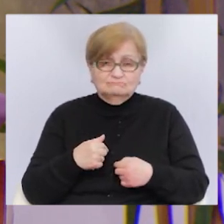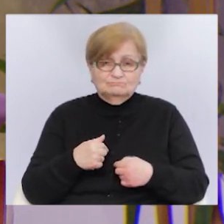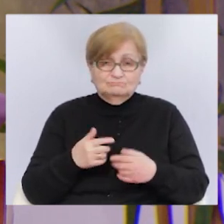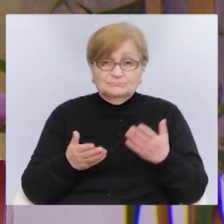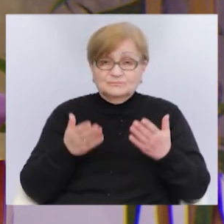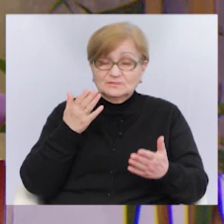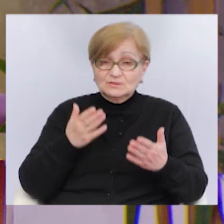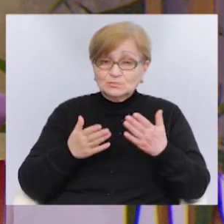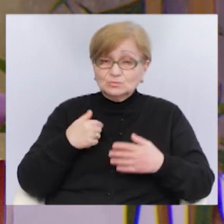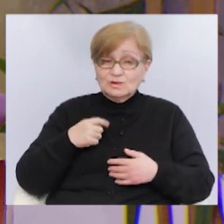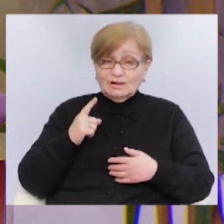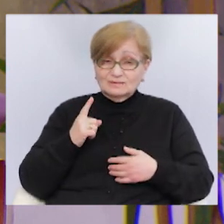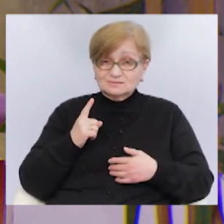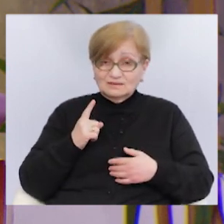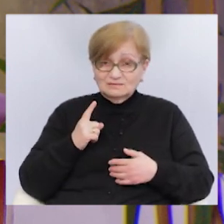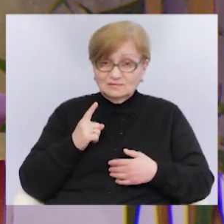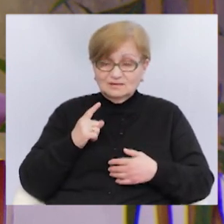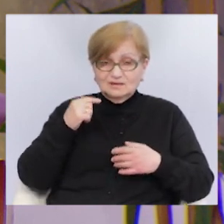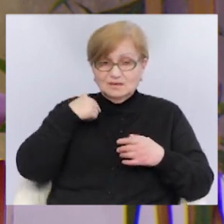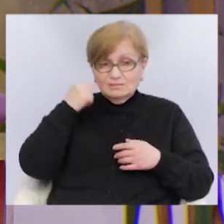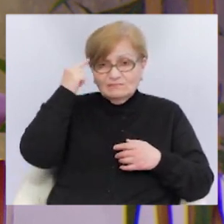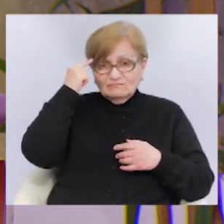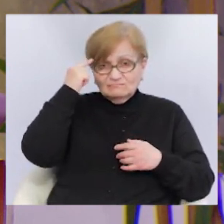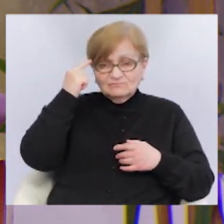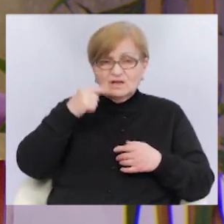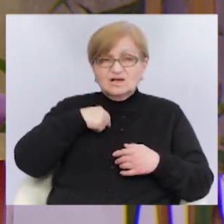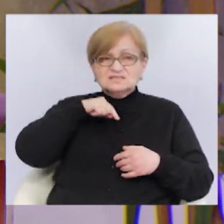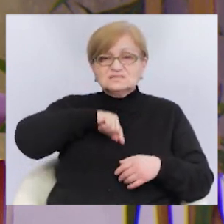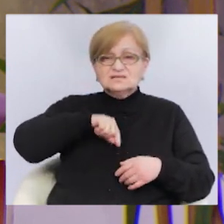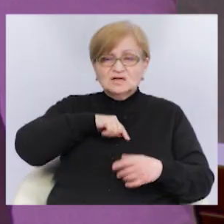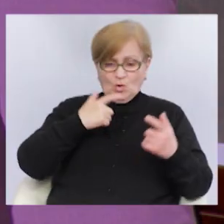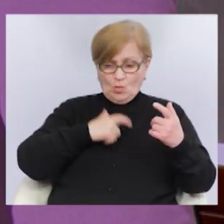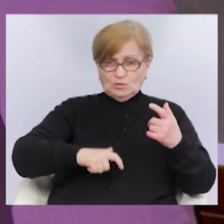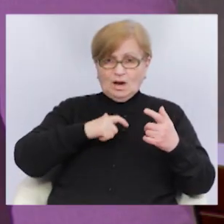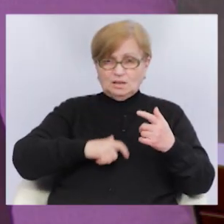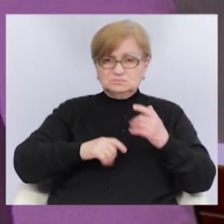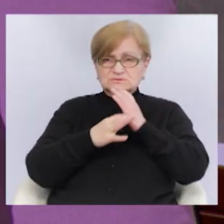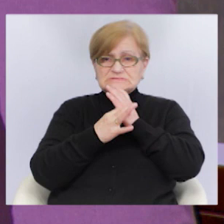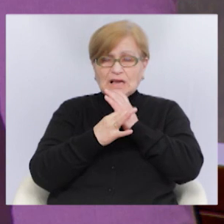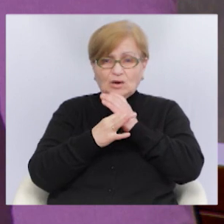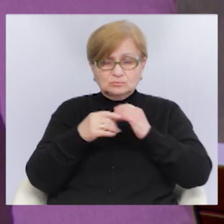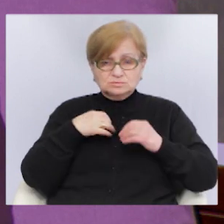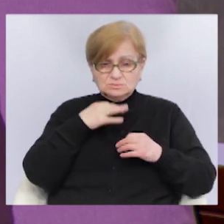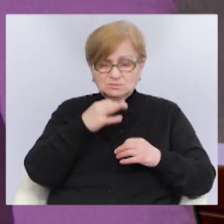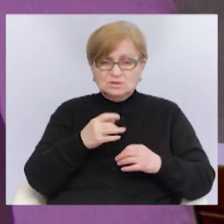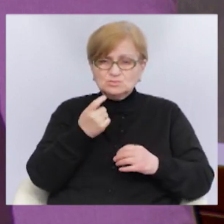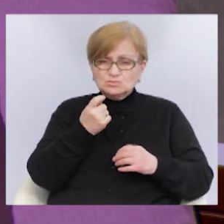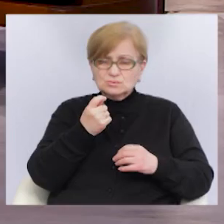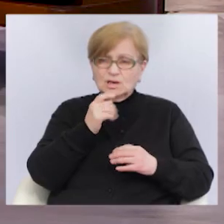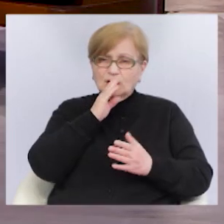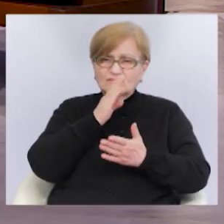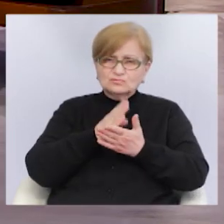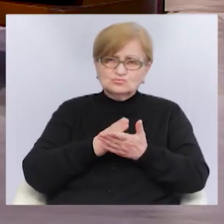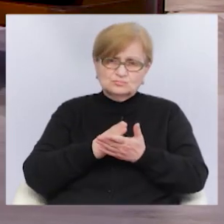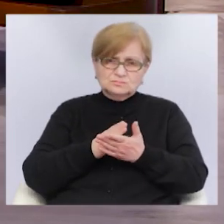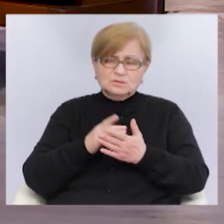თუ ოდნავ დაველოდებით, არ არის უფრო ისე ვიფიქროთ, ნახე, სხეულს უბრუნდები და თუ ოდნავ მივცემთ საშუალებას, რომ აი გავჩუმდეთ. და